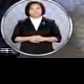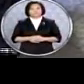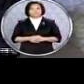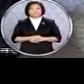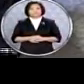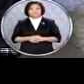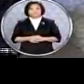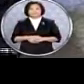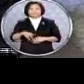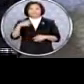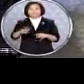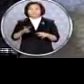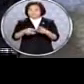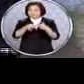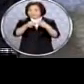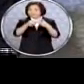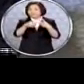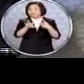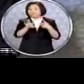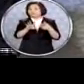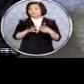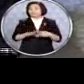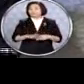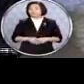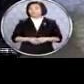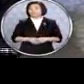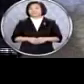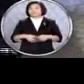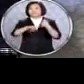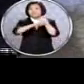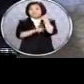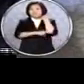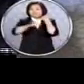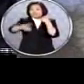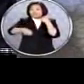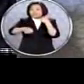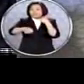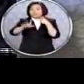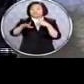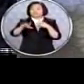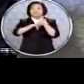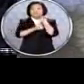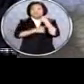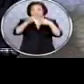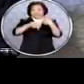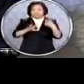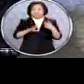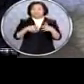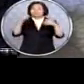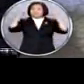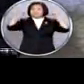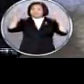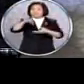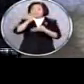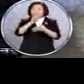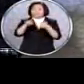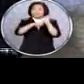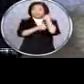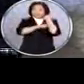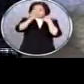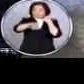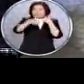们这个还提出了这个法官法，对于宋主席所说的有一些不适任的法官，不